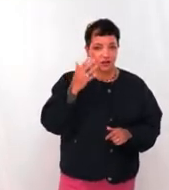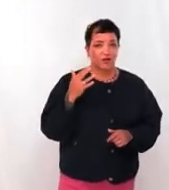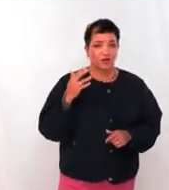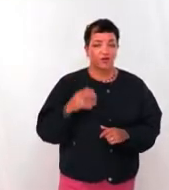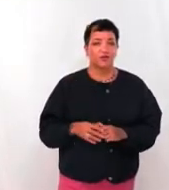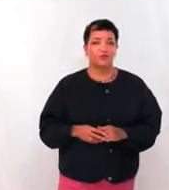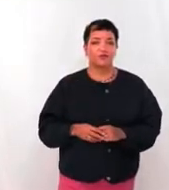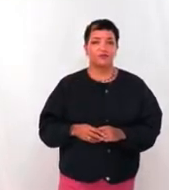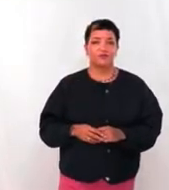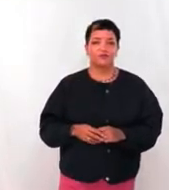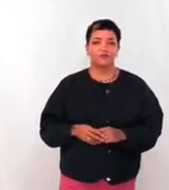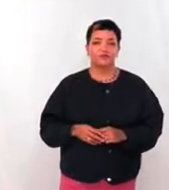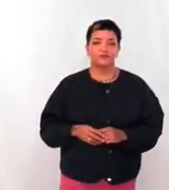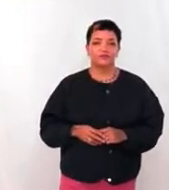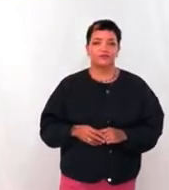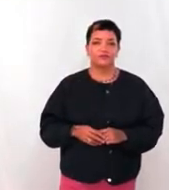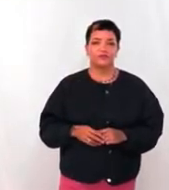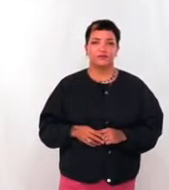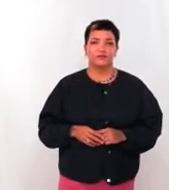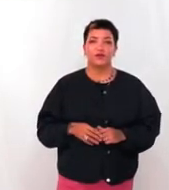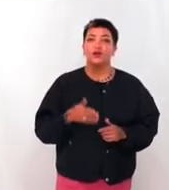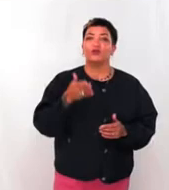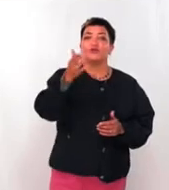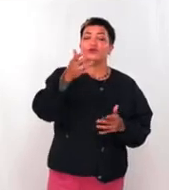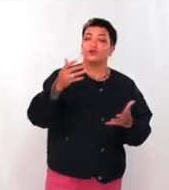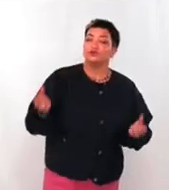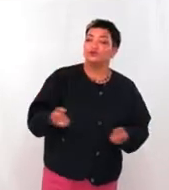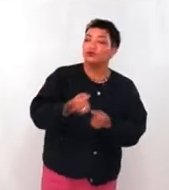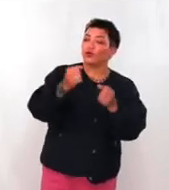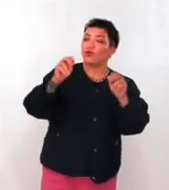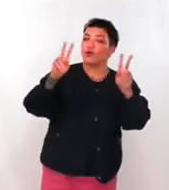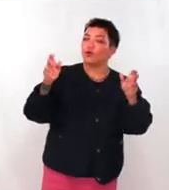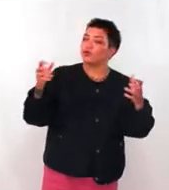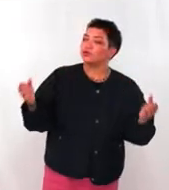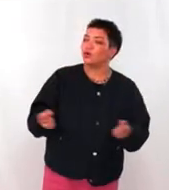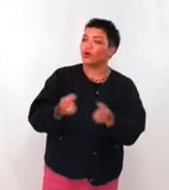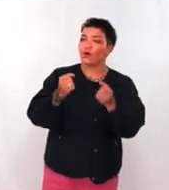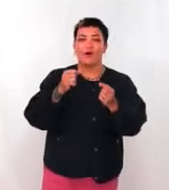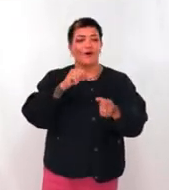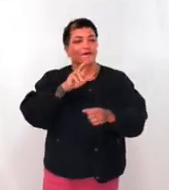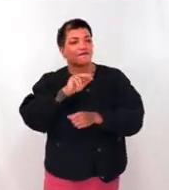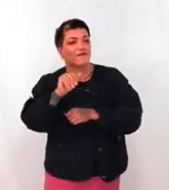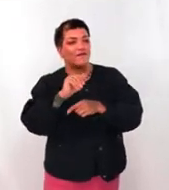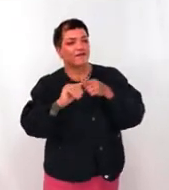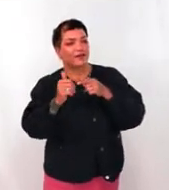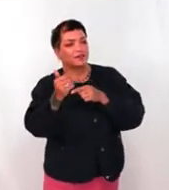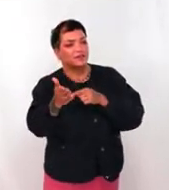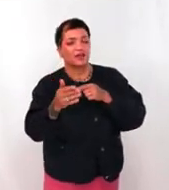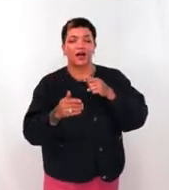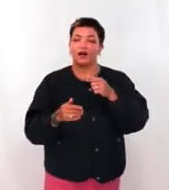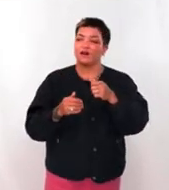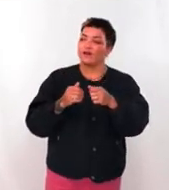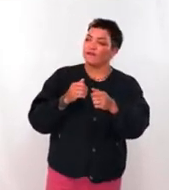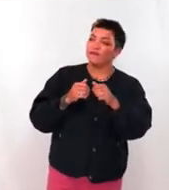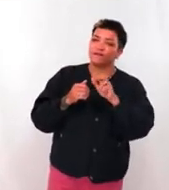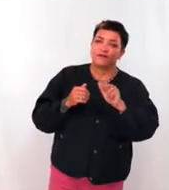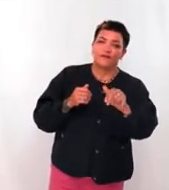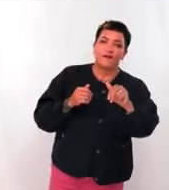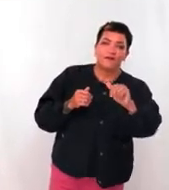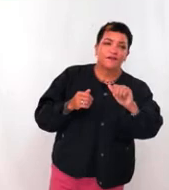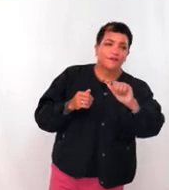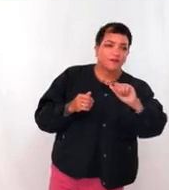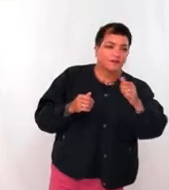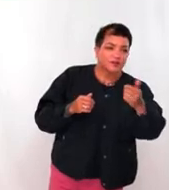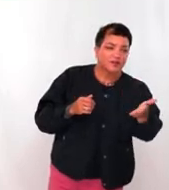soulignaient, vous affichez souvent des slogans, des incantations, des intentions. Bordeaux respire. Non, Bordeaux s'étouffe.